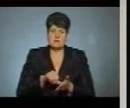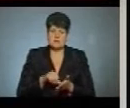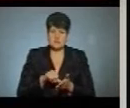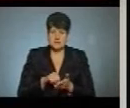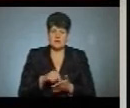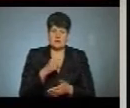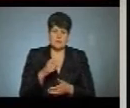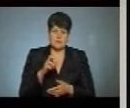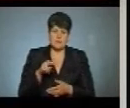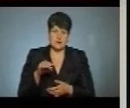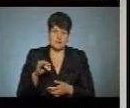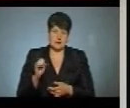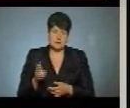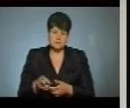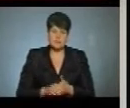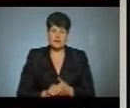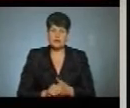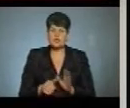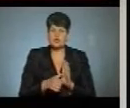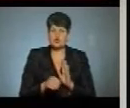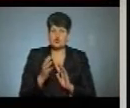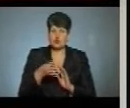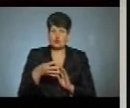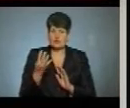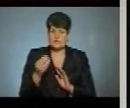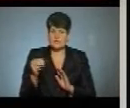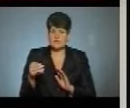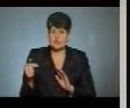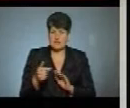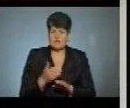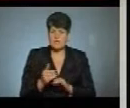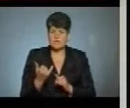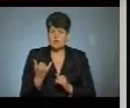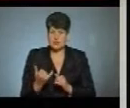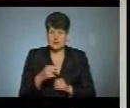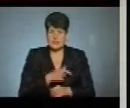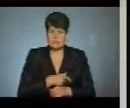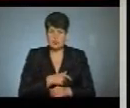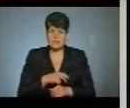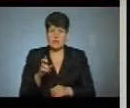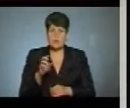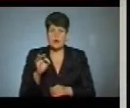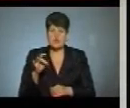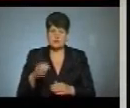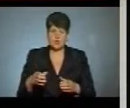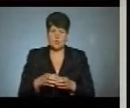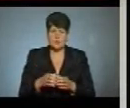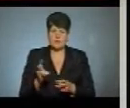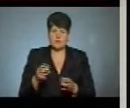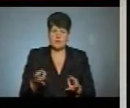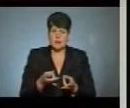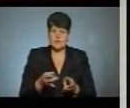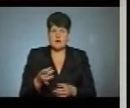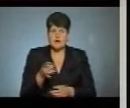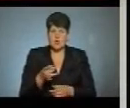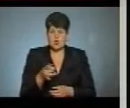України Христина Петрик. 644 тисячі гривень виділили сьогодні депутати Борщівської громади на потреби районної лікарні